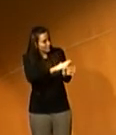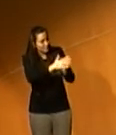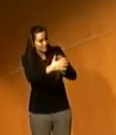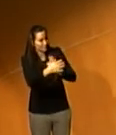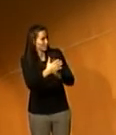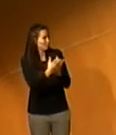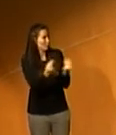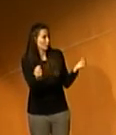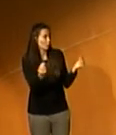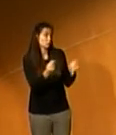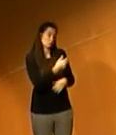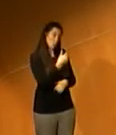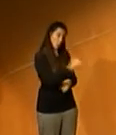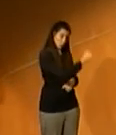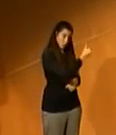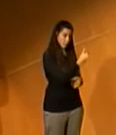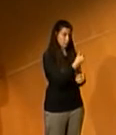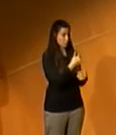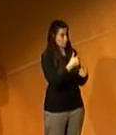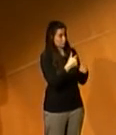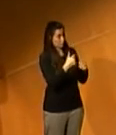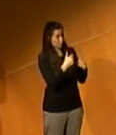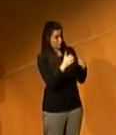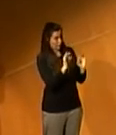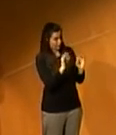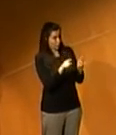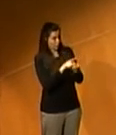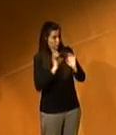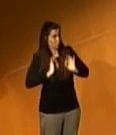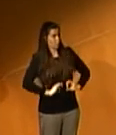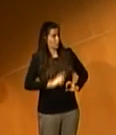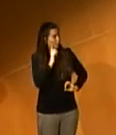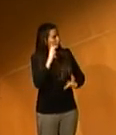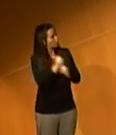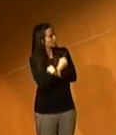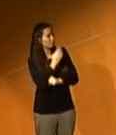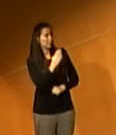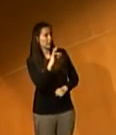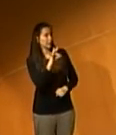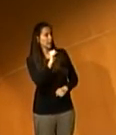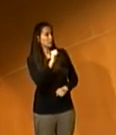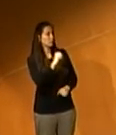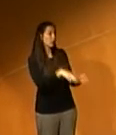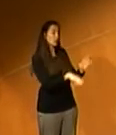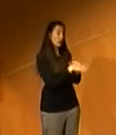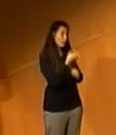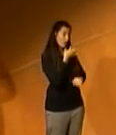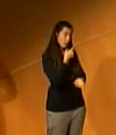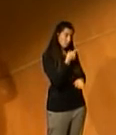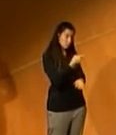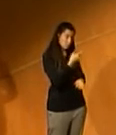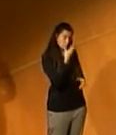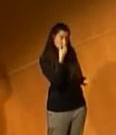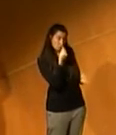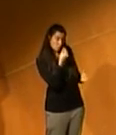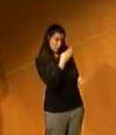autonomie que scolairement. Donc, il a réussi à avoir un BTS, ce qui n'était pas gagné d'avance.